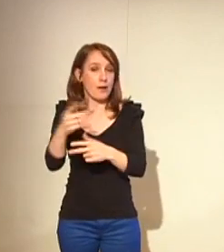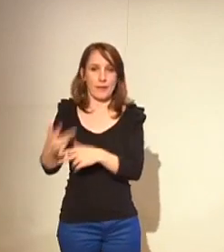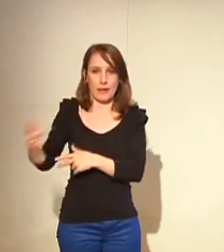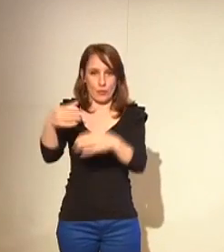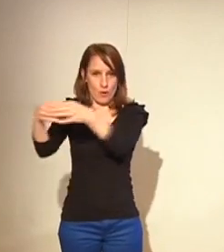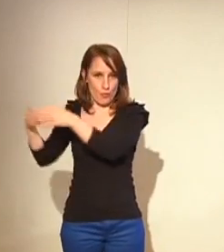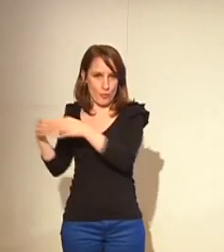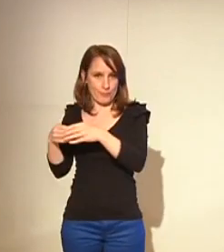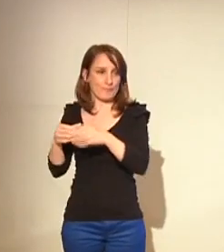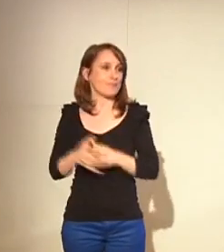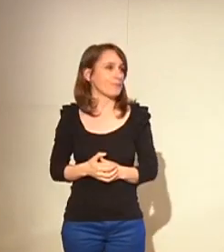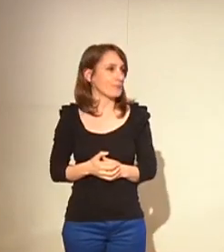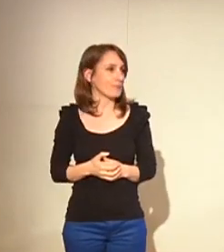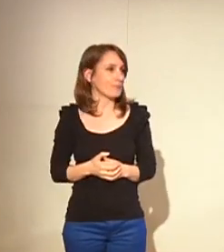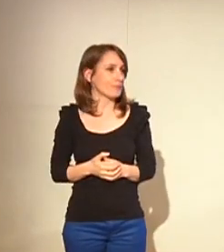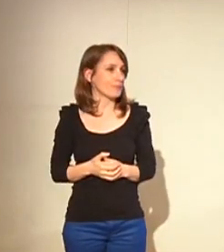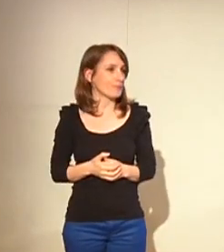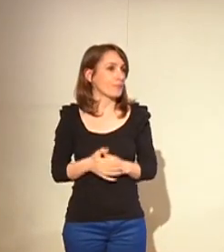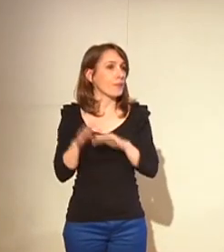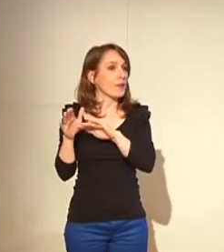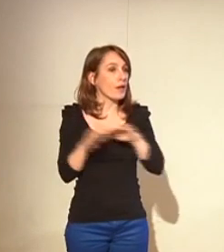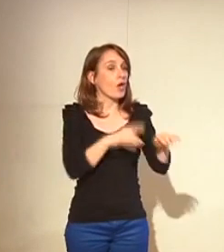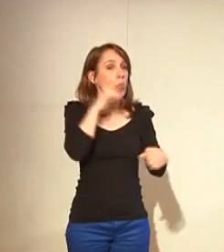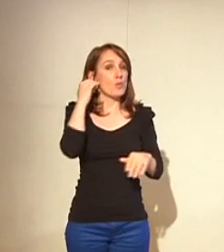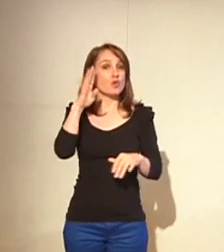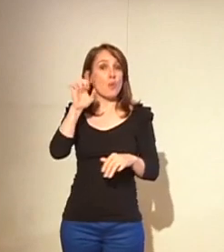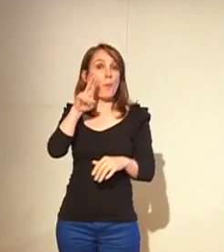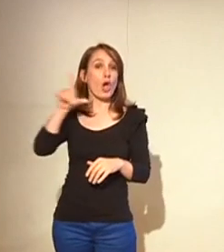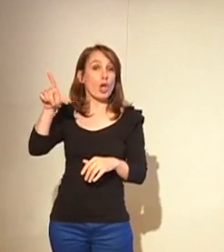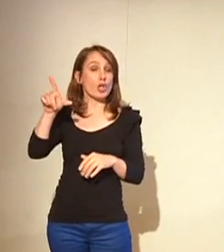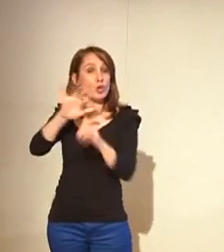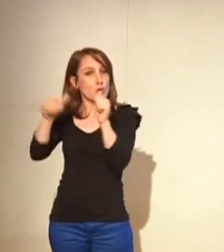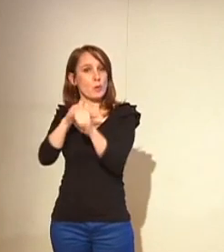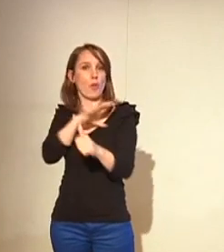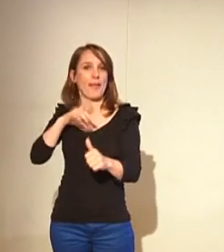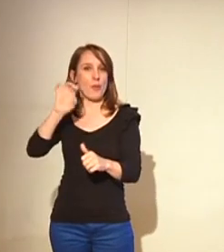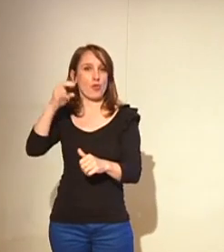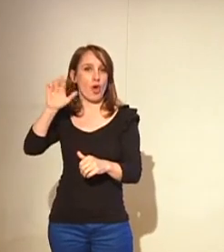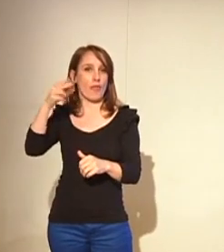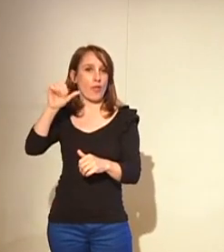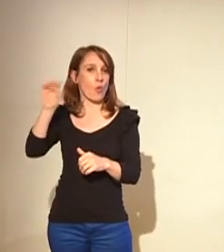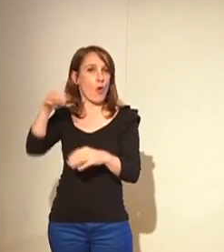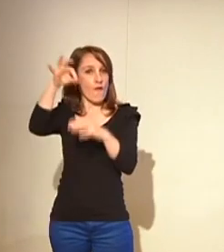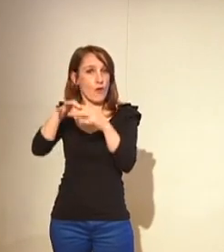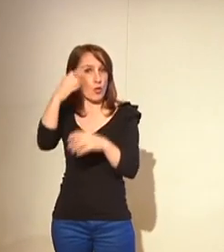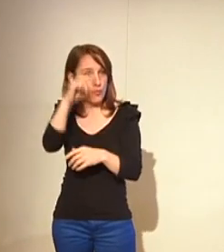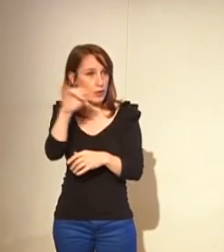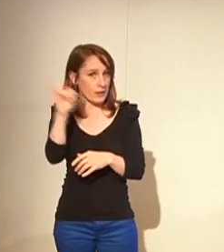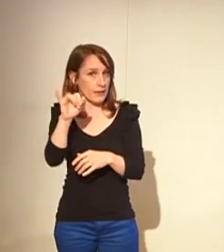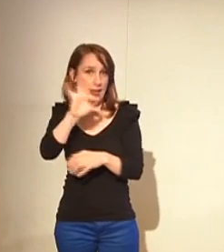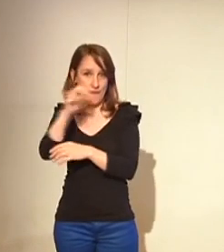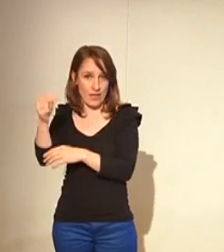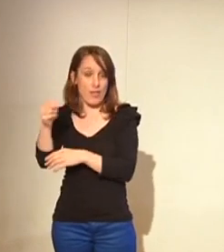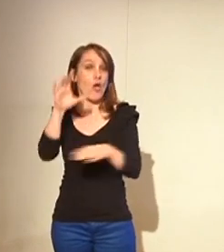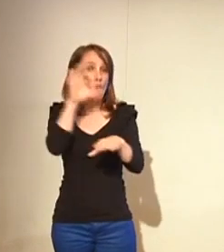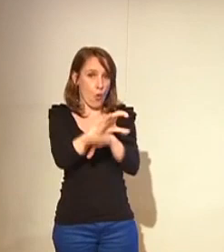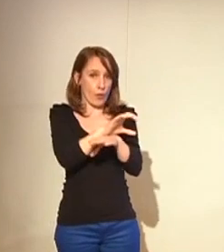autres groupes pour Monsieur Breuil avec pour suppléente madame dornano qui est pour frond national qui